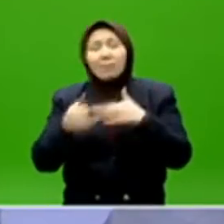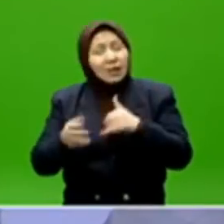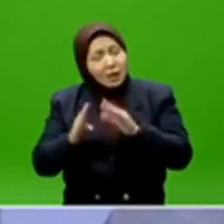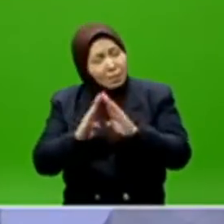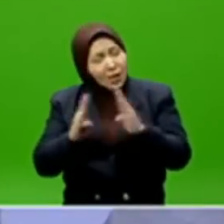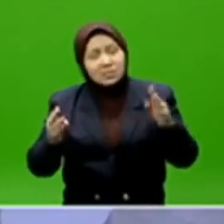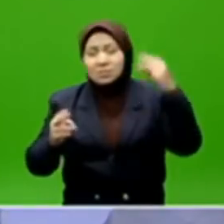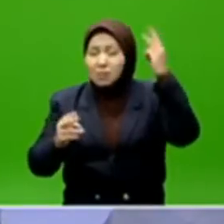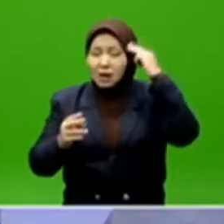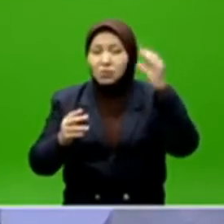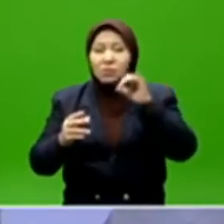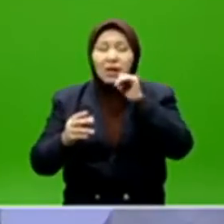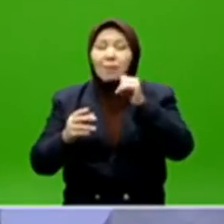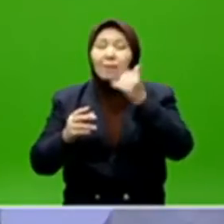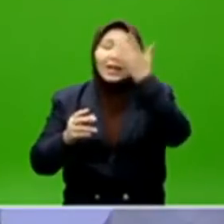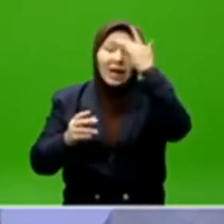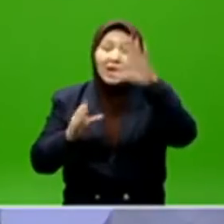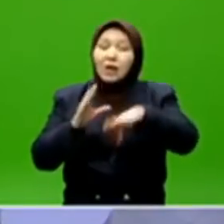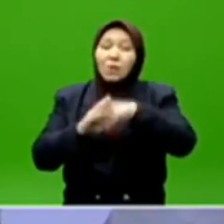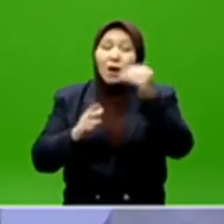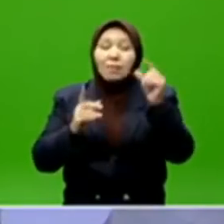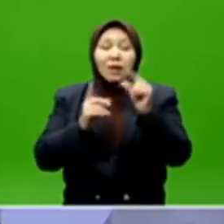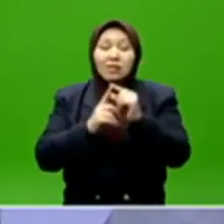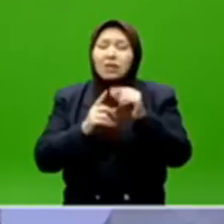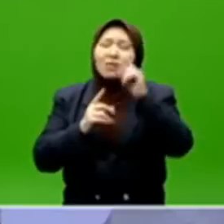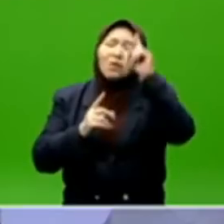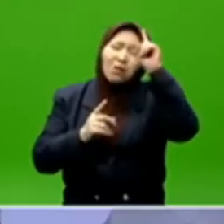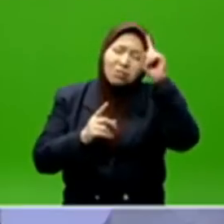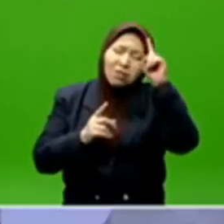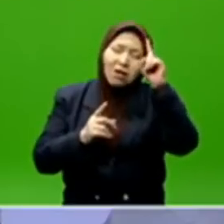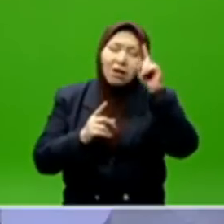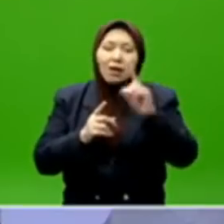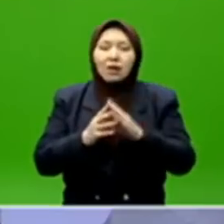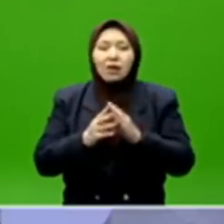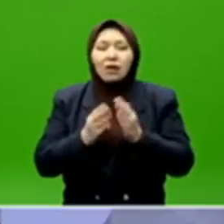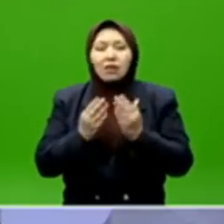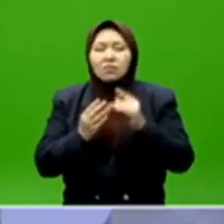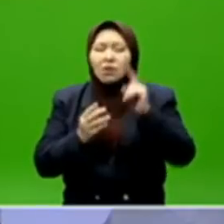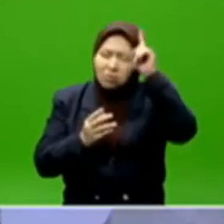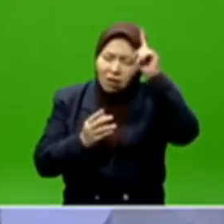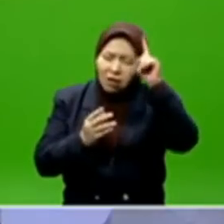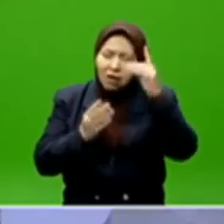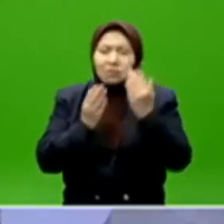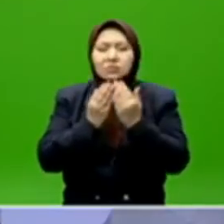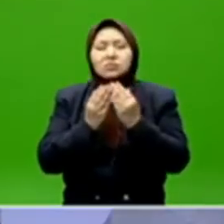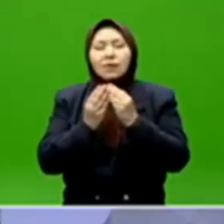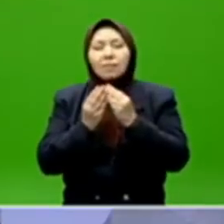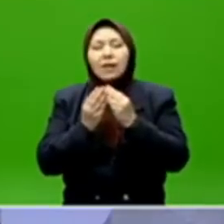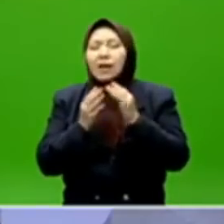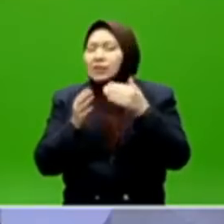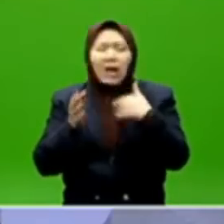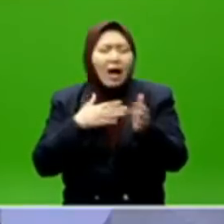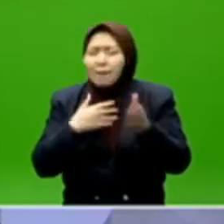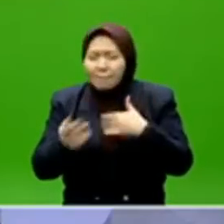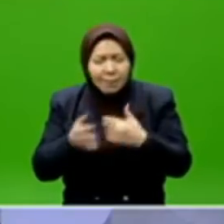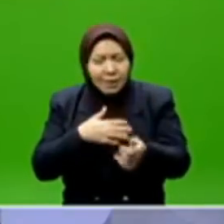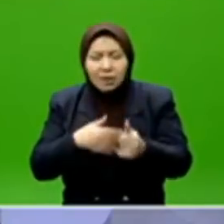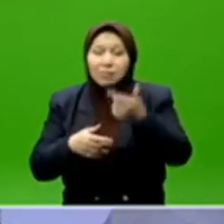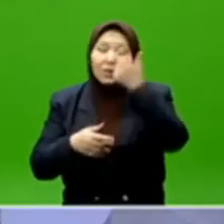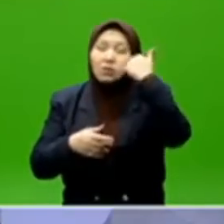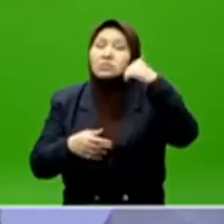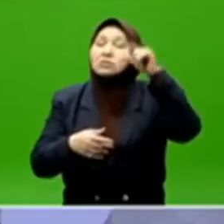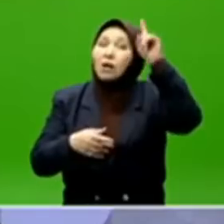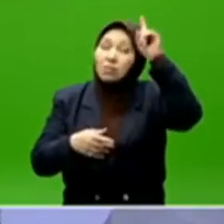Tak pandai keluar perkataannya, keluar je ya Allah, betul senyap, kan? Ya Allah, betul senyap, kan? Pun tak apa, pasal Allah